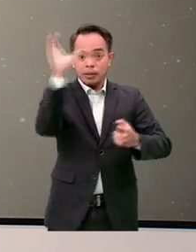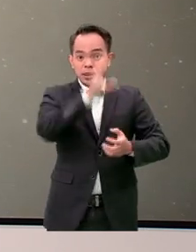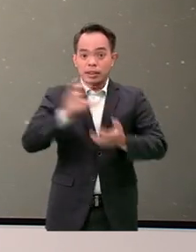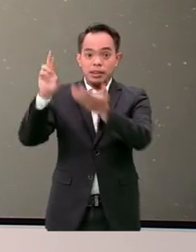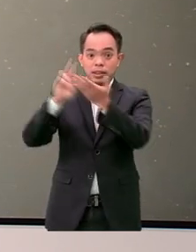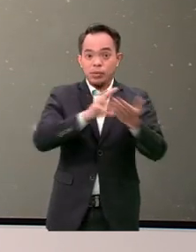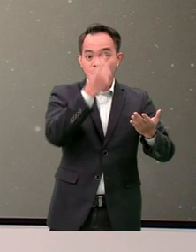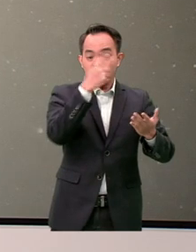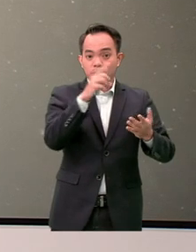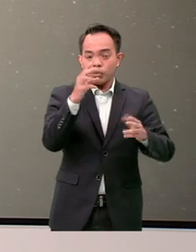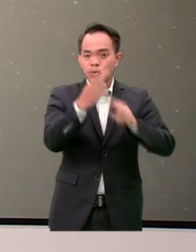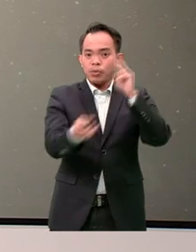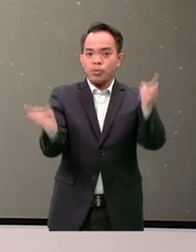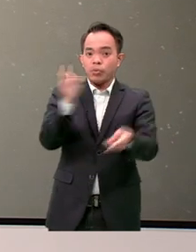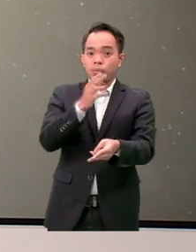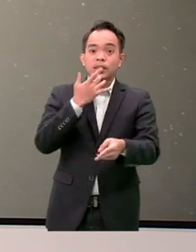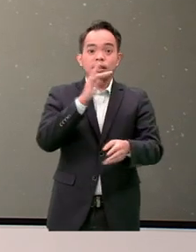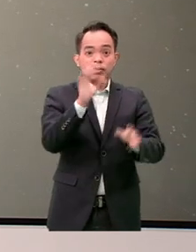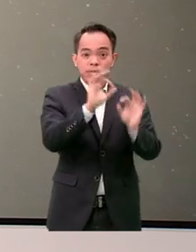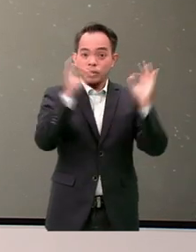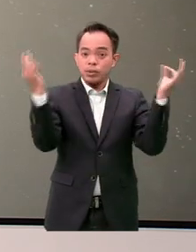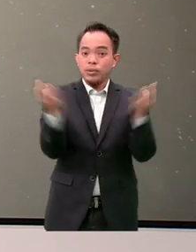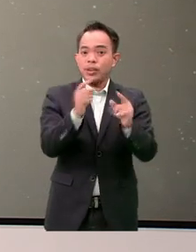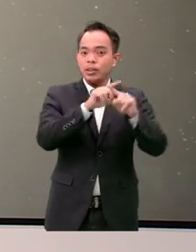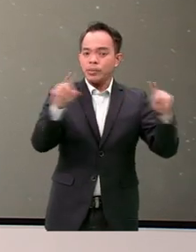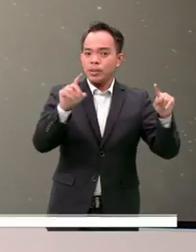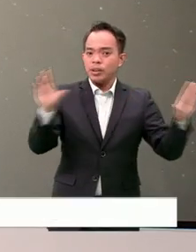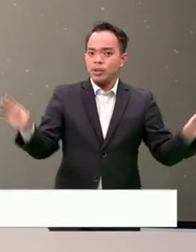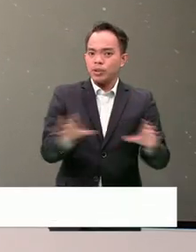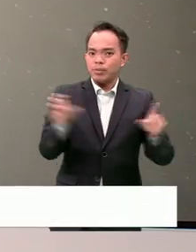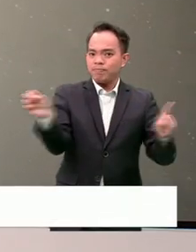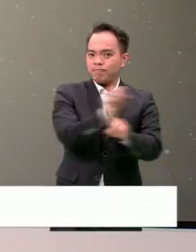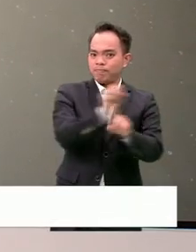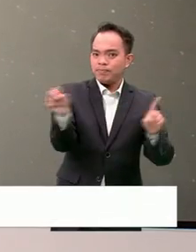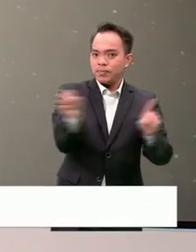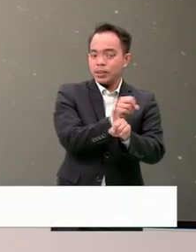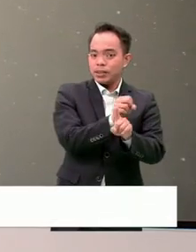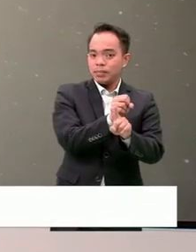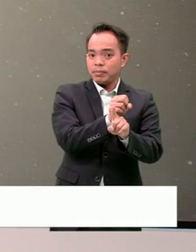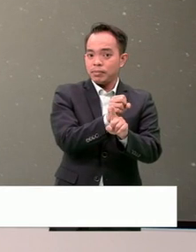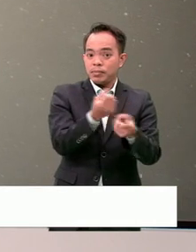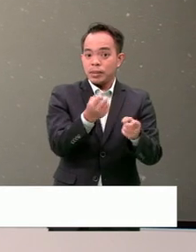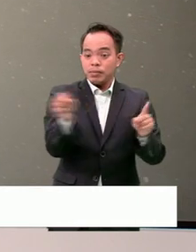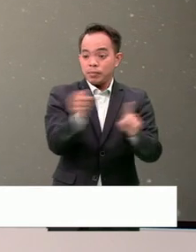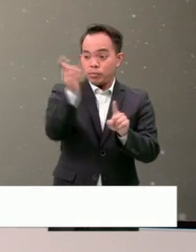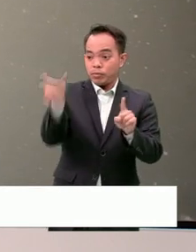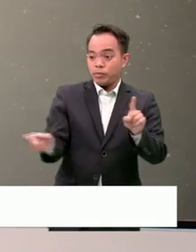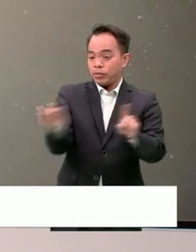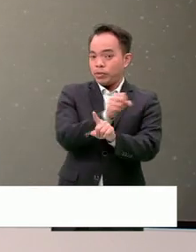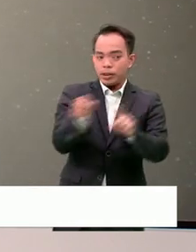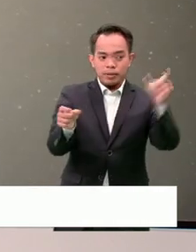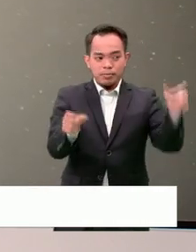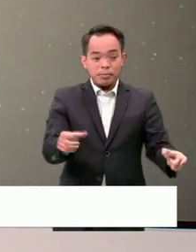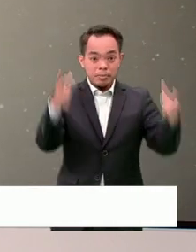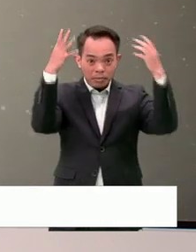demi mengubah nasib keluarganya, namun akhirnya diperlakukan dengan kejam, dipercayai didera majikan.